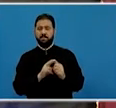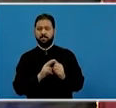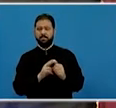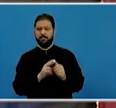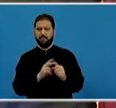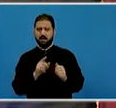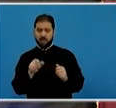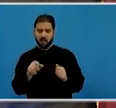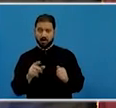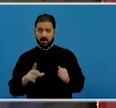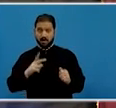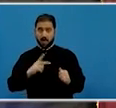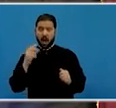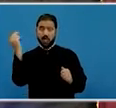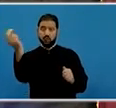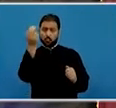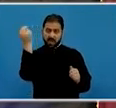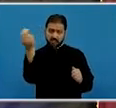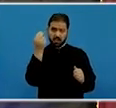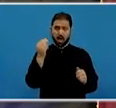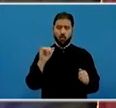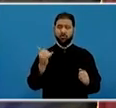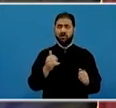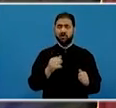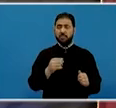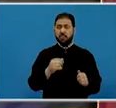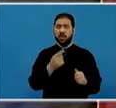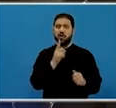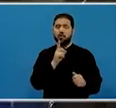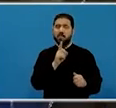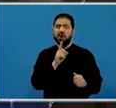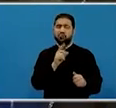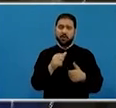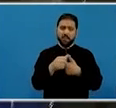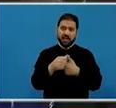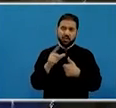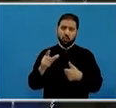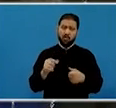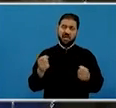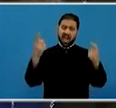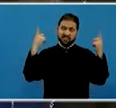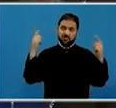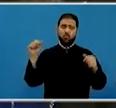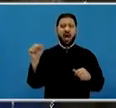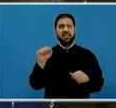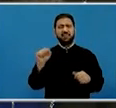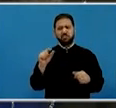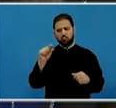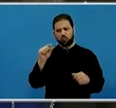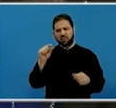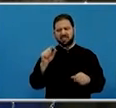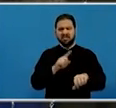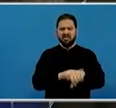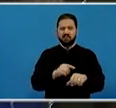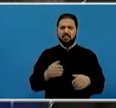caz. Și a vrut întotdeauna să facă lucrurile spre bine oamenilor. Dar spre finalul activității sale, cu puțin timp înainte de